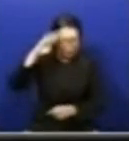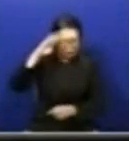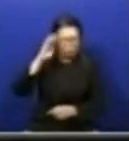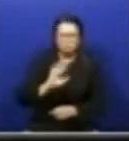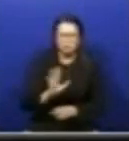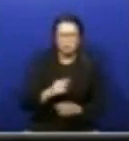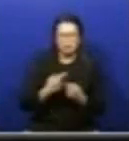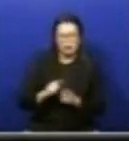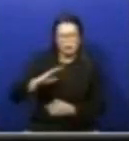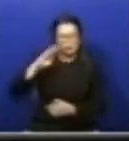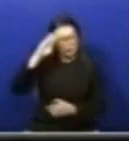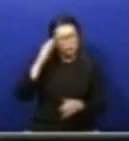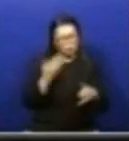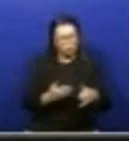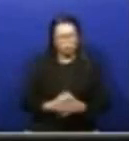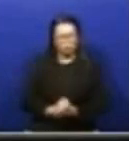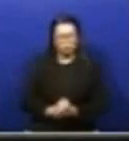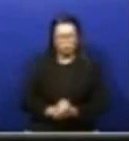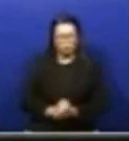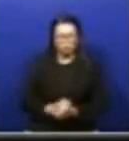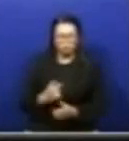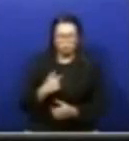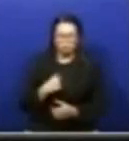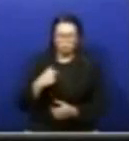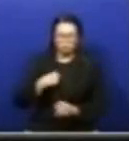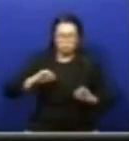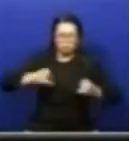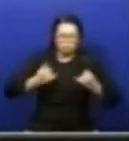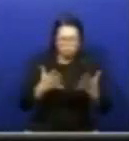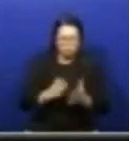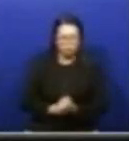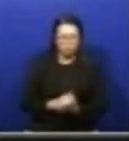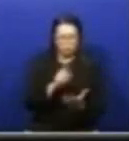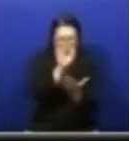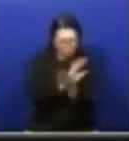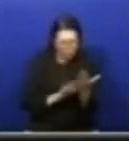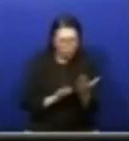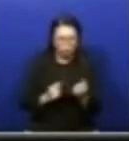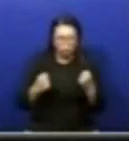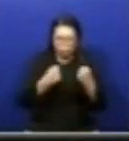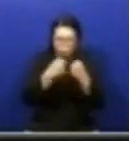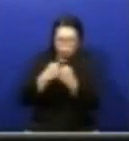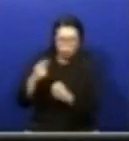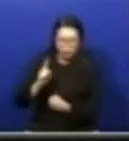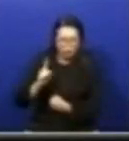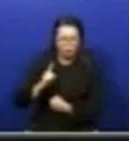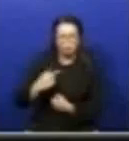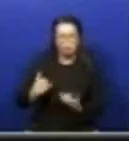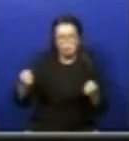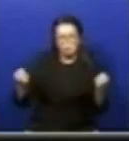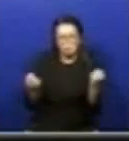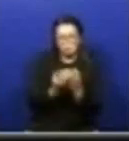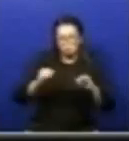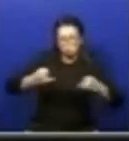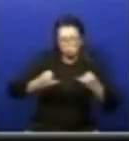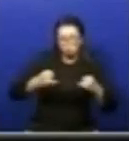ทหารวันนี้ผมเชื่อแน่ว่าชั่วโมงนี้ไม่มีศัตรูครับเพราะทุกประเทศมันสู้กันด้วยโควิดทั้งหมดครับไอ้สงครามใช้ปืนส